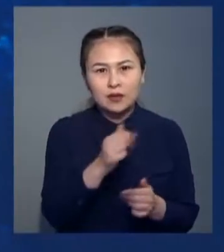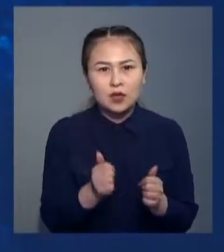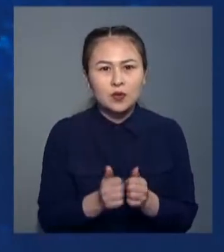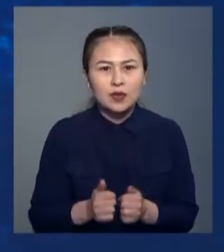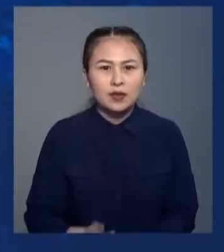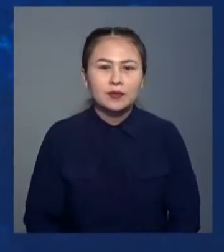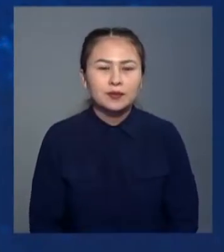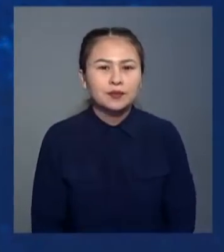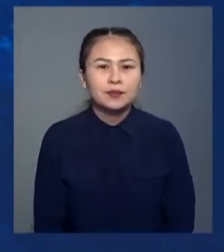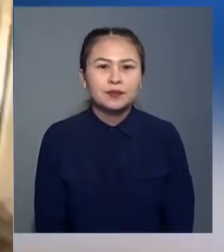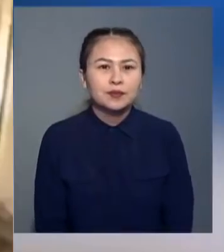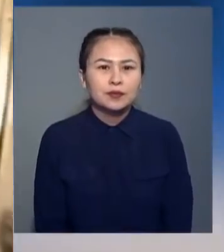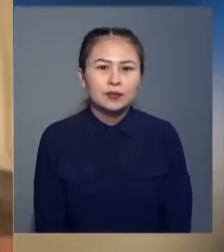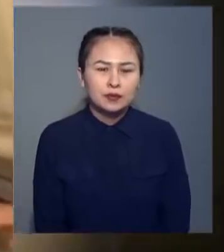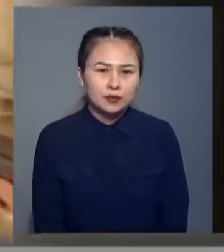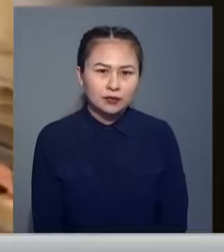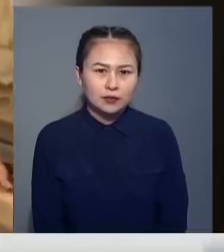бөленді.